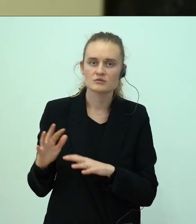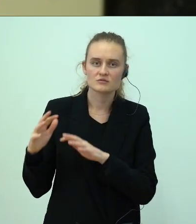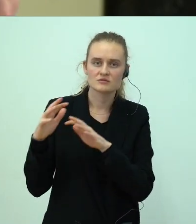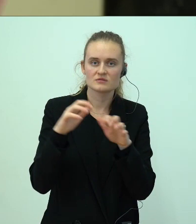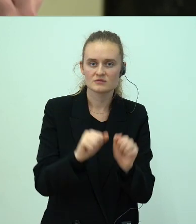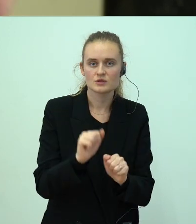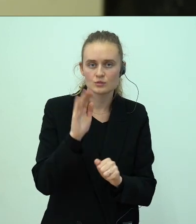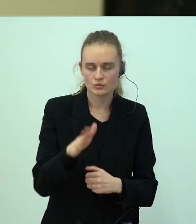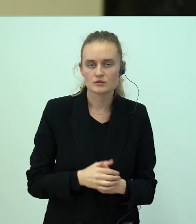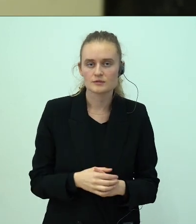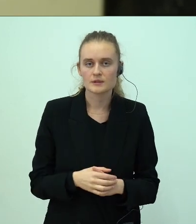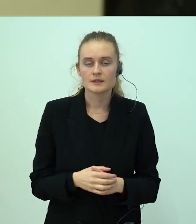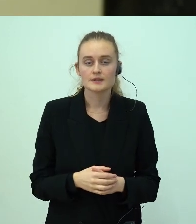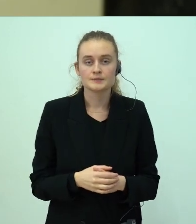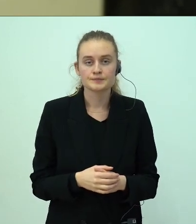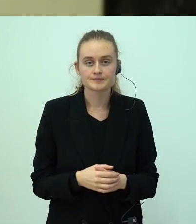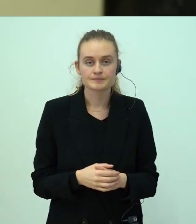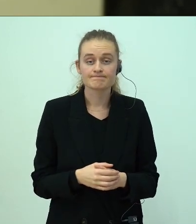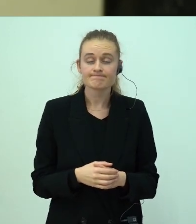yra tie naratyvai,